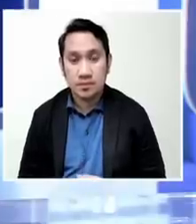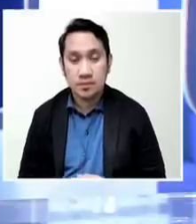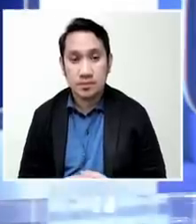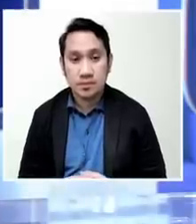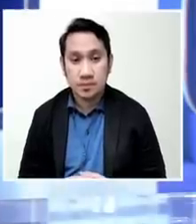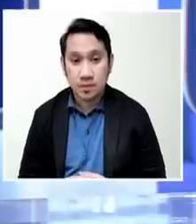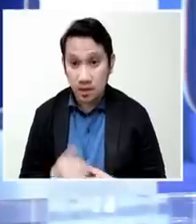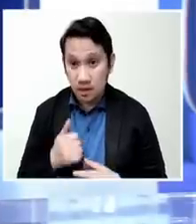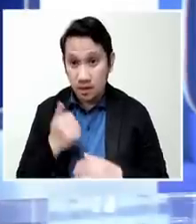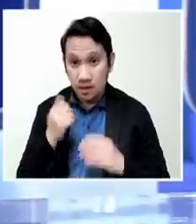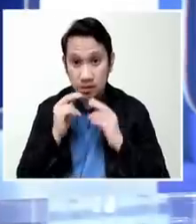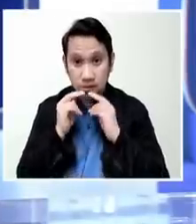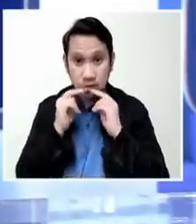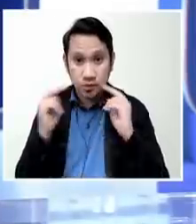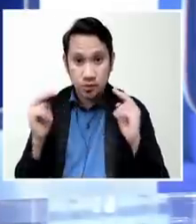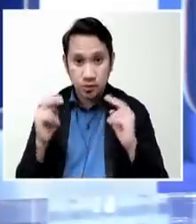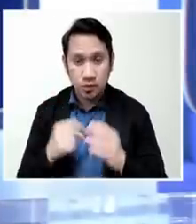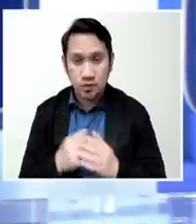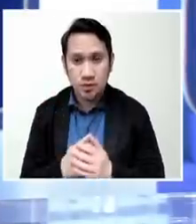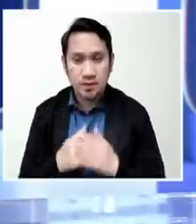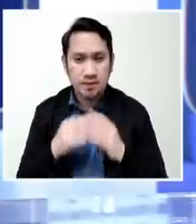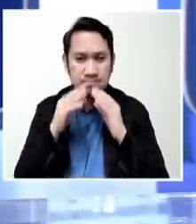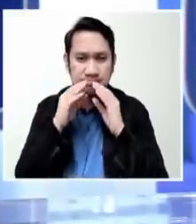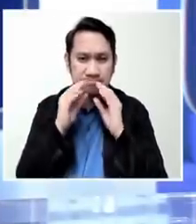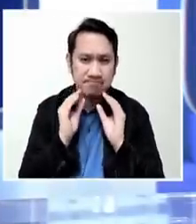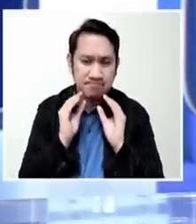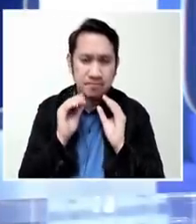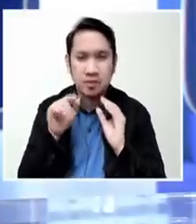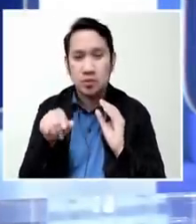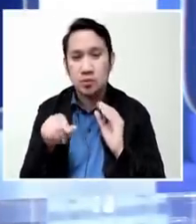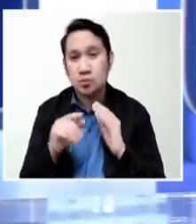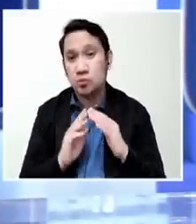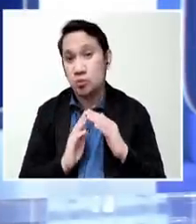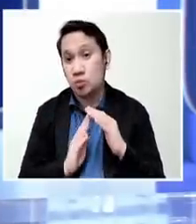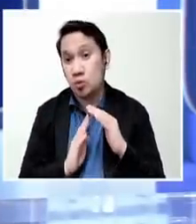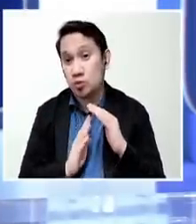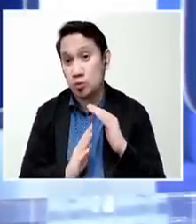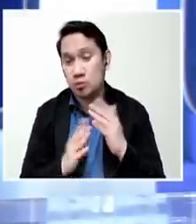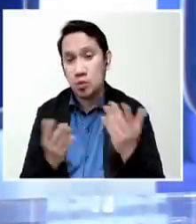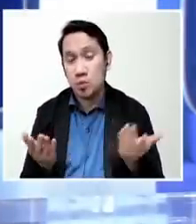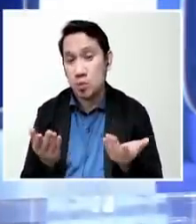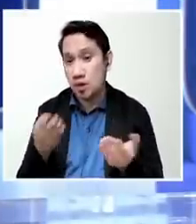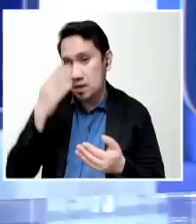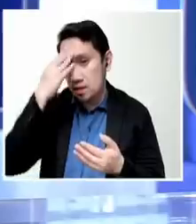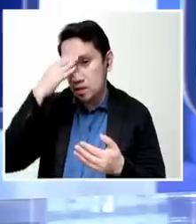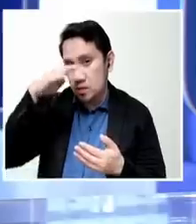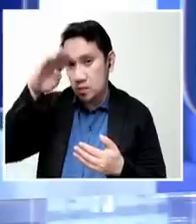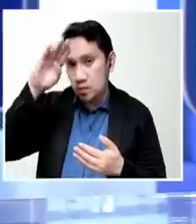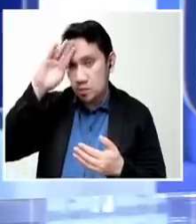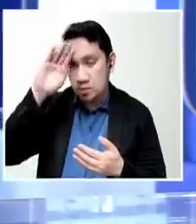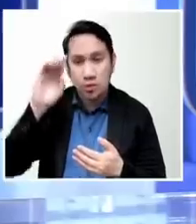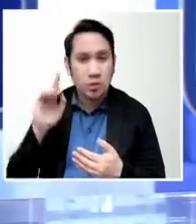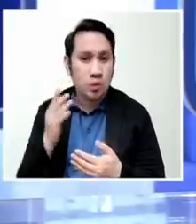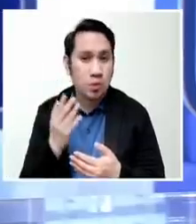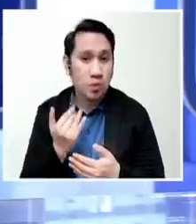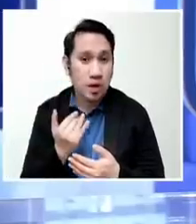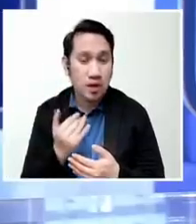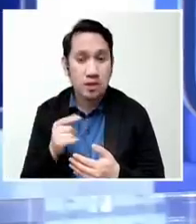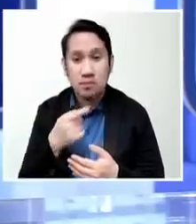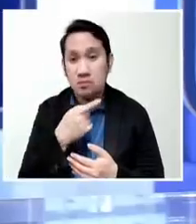Sa ibang balita naman, nanlumo ang isang consumer sa Imus, Cavite matapos umabot ng